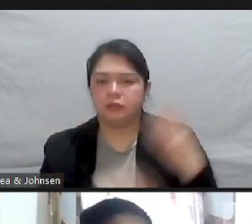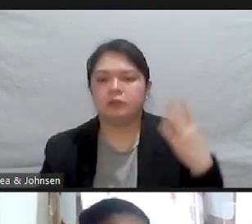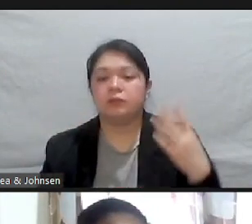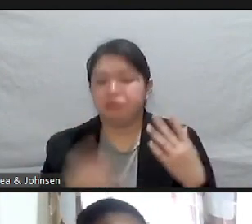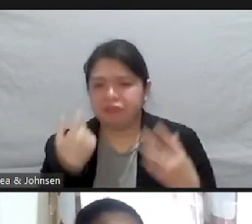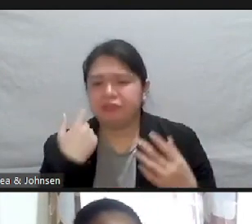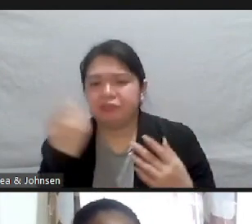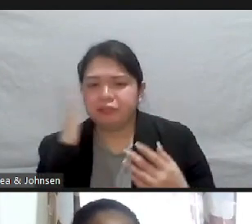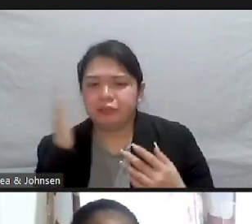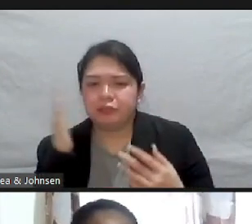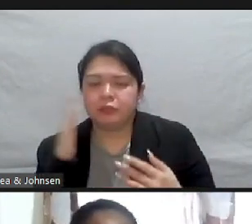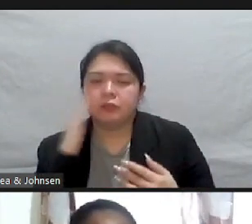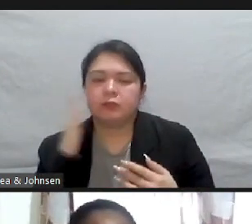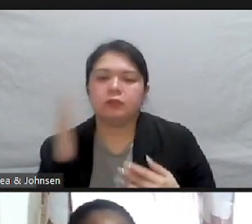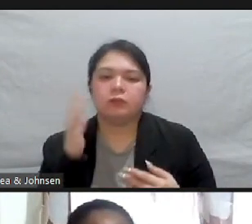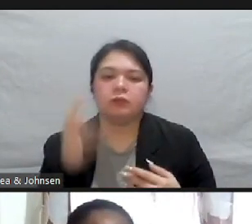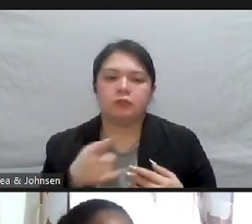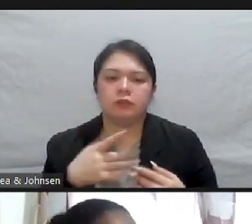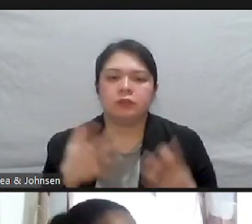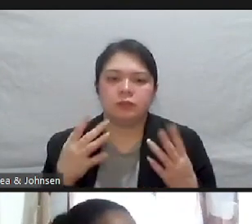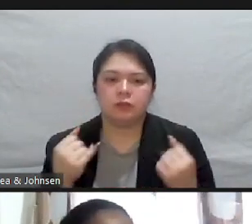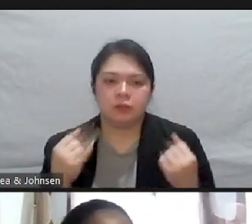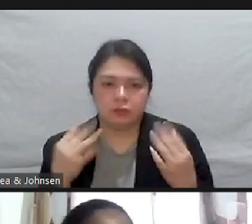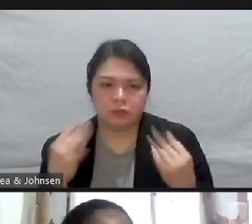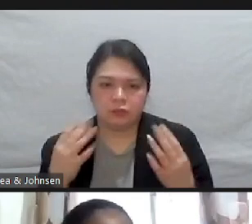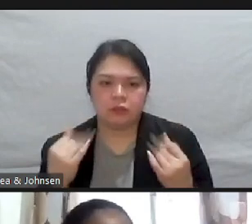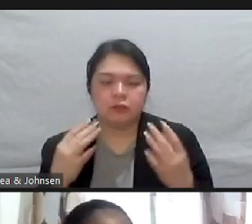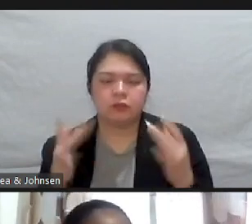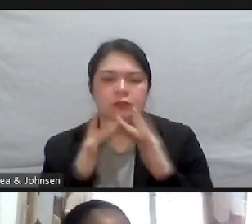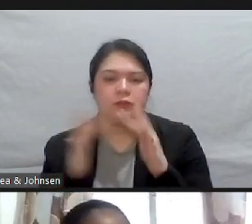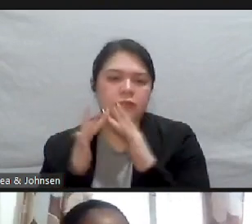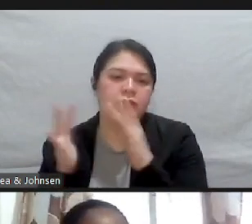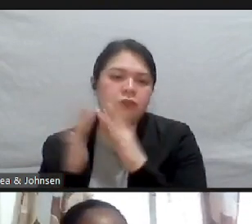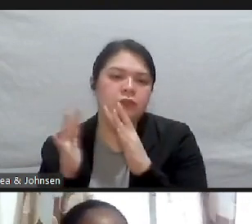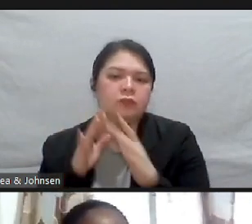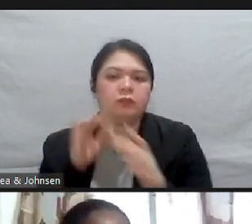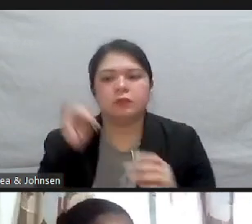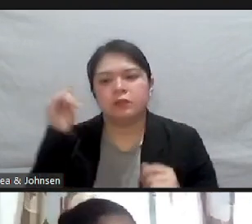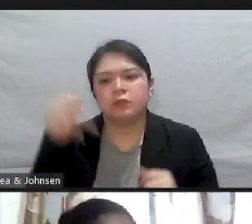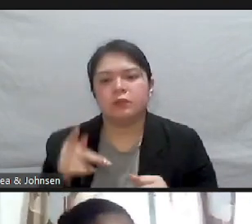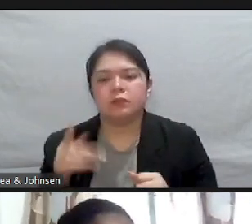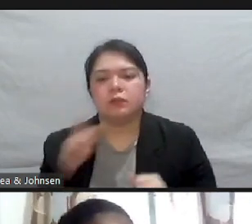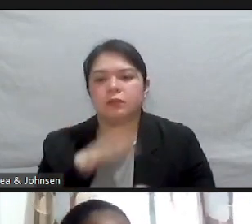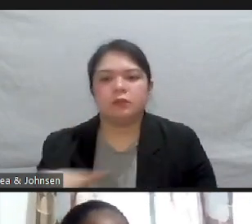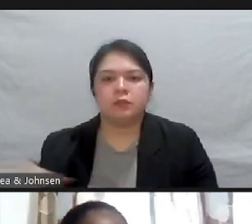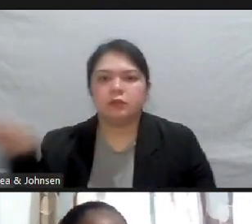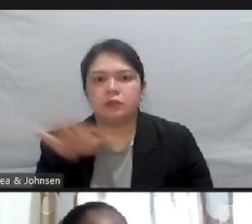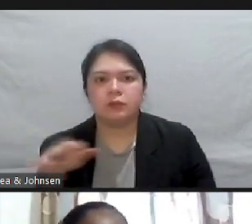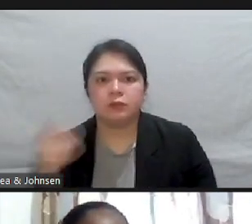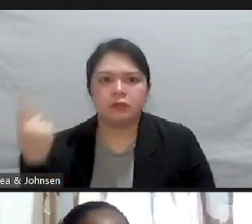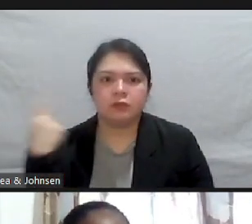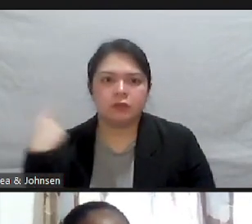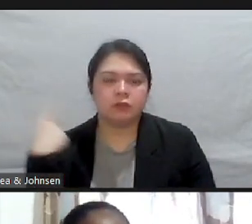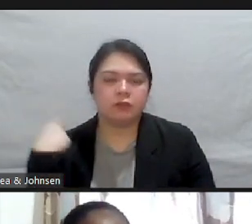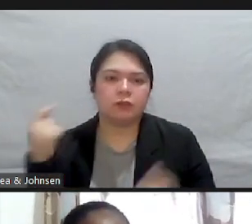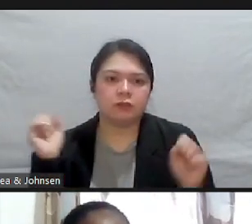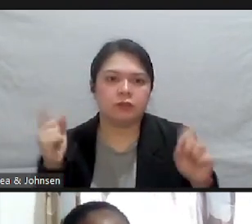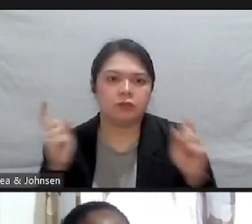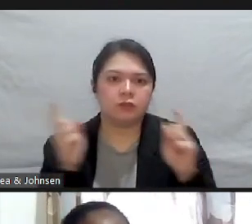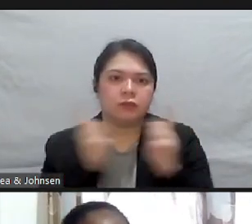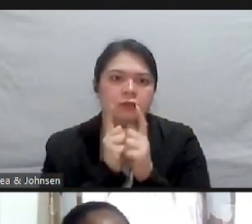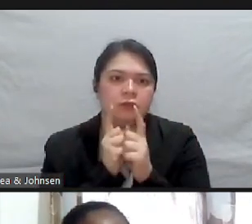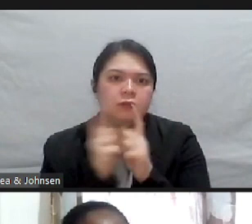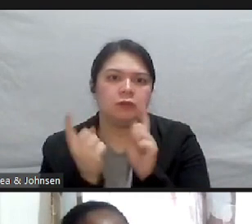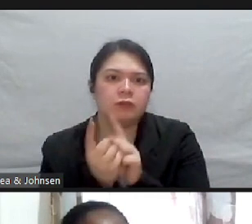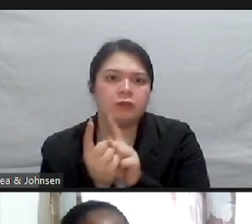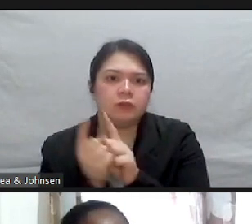lalo na yung maraming mga komunidad ng katutubo sa kanilang mga lugar na maaaring nating lapitan. Mahalaga